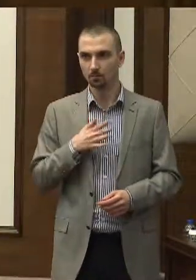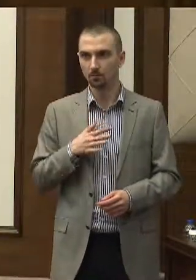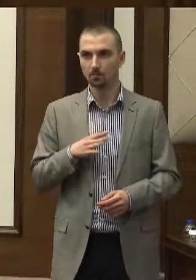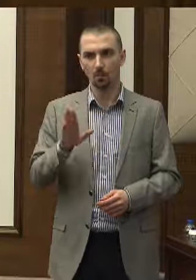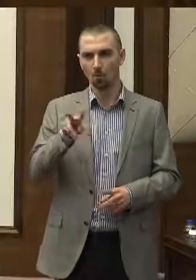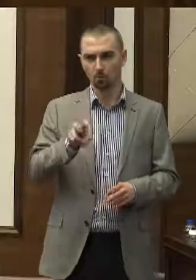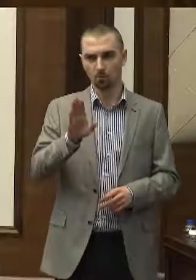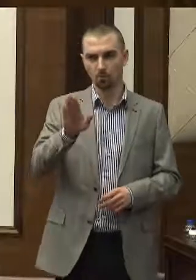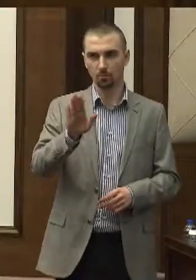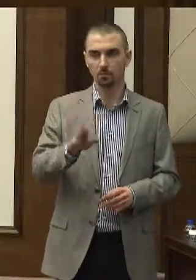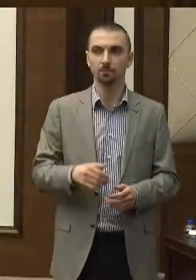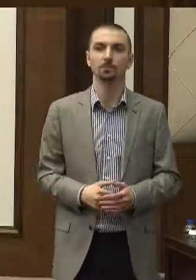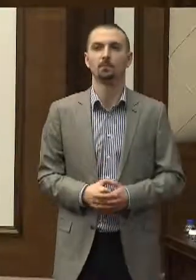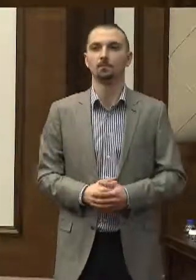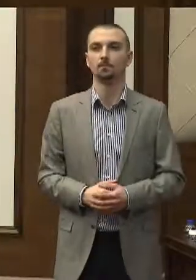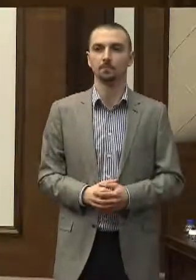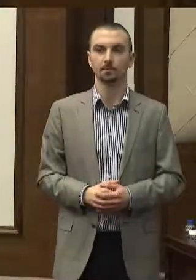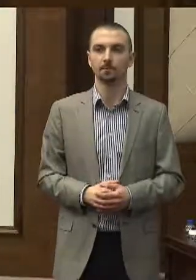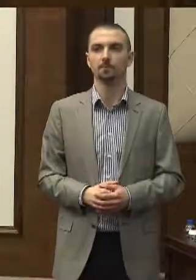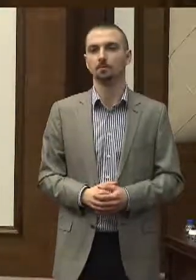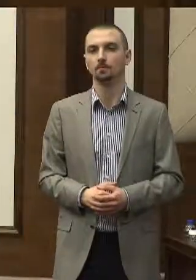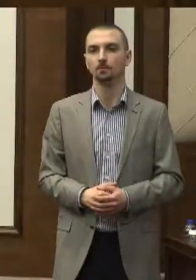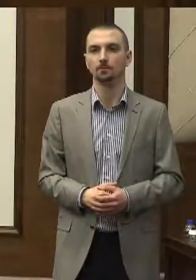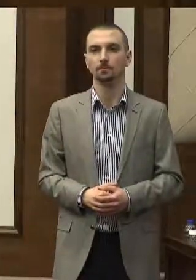Oradan yerine oturarak yerine.